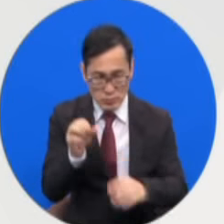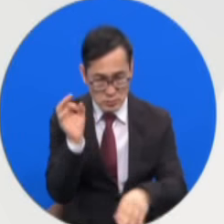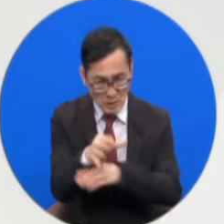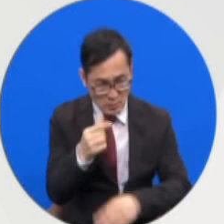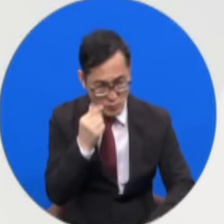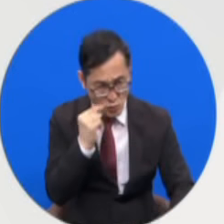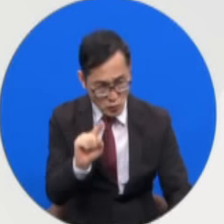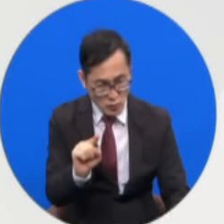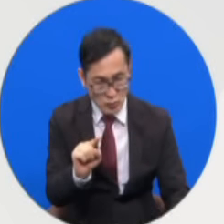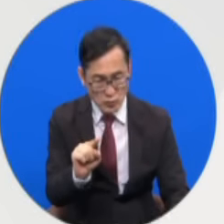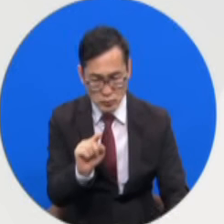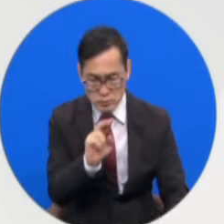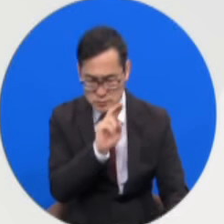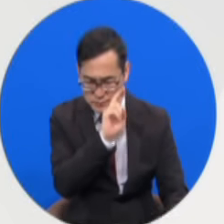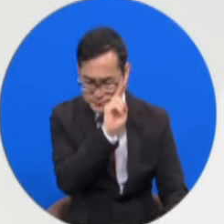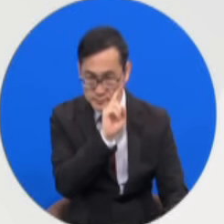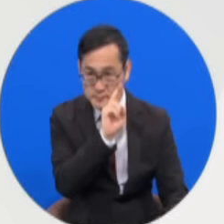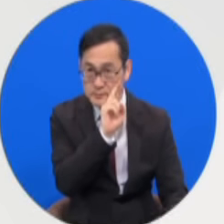의혹이 여당에서